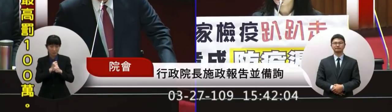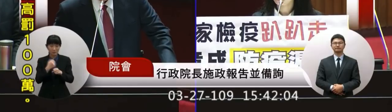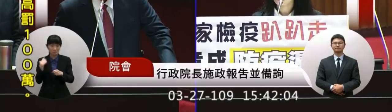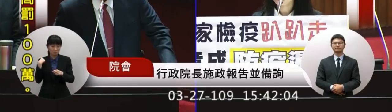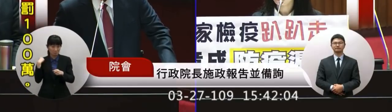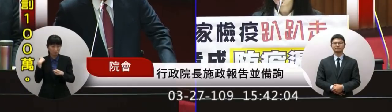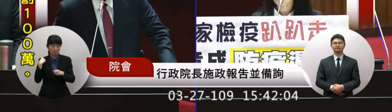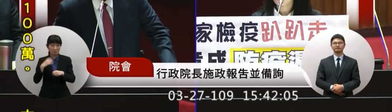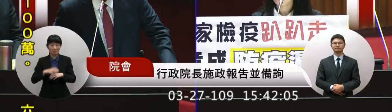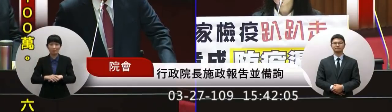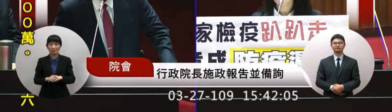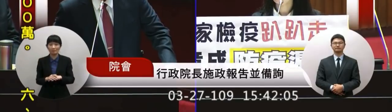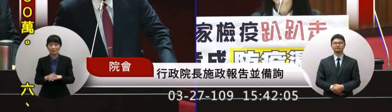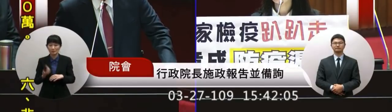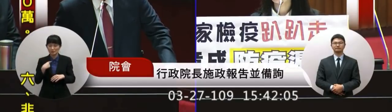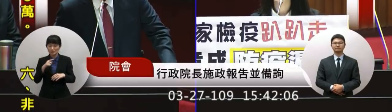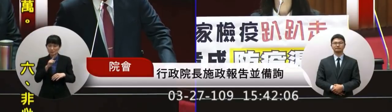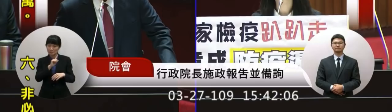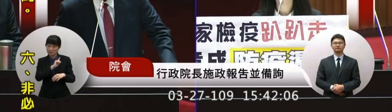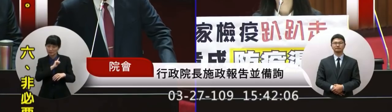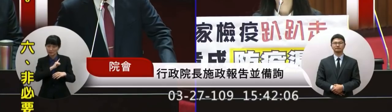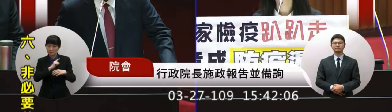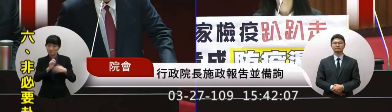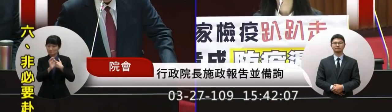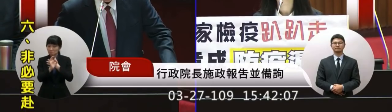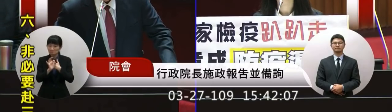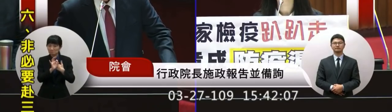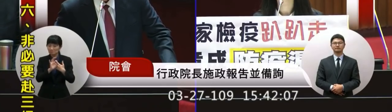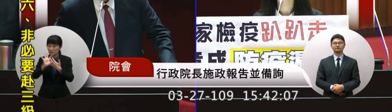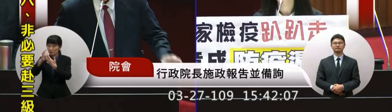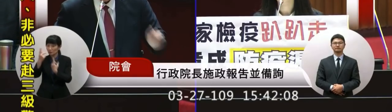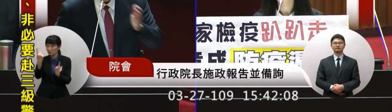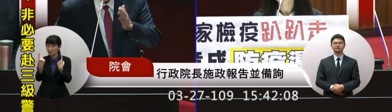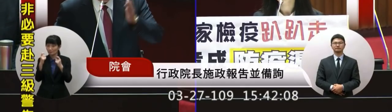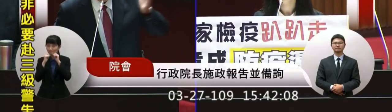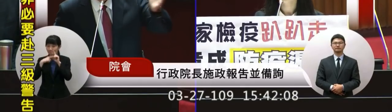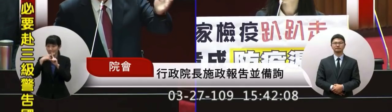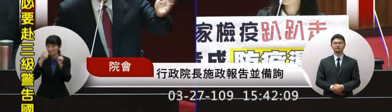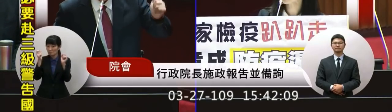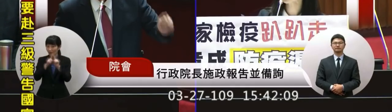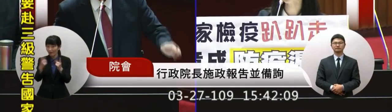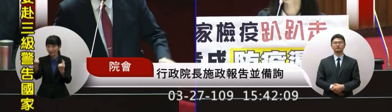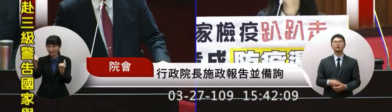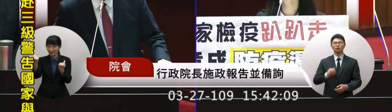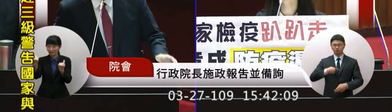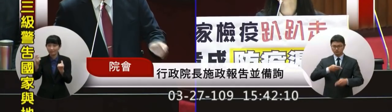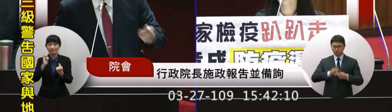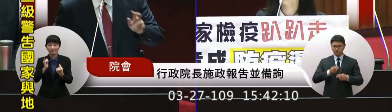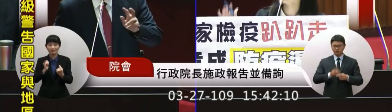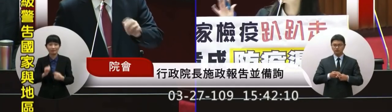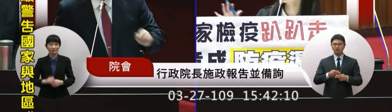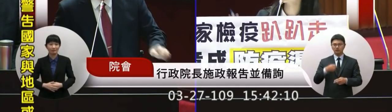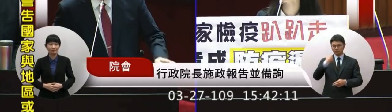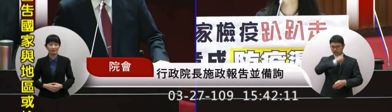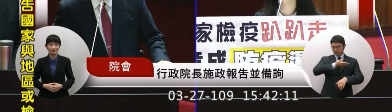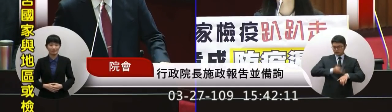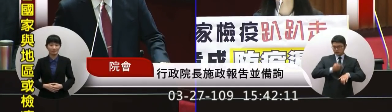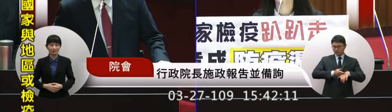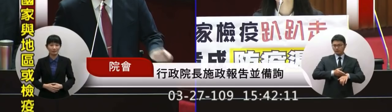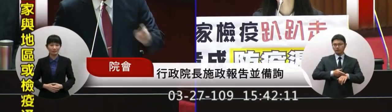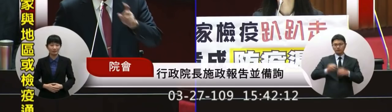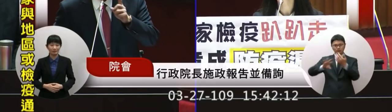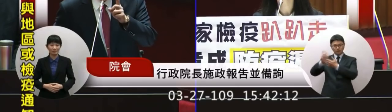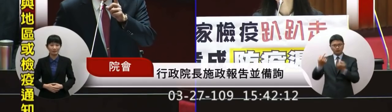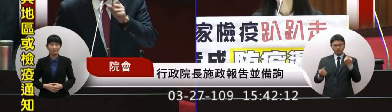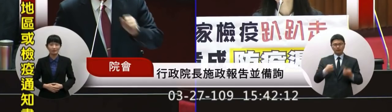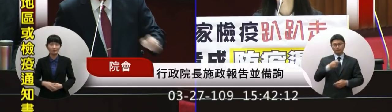过我们测试以后的效果不输给国外，就如同刚刚 我相信绝对比国外好。光是看这个